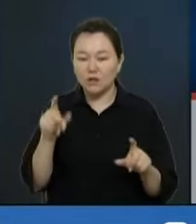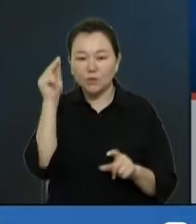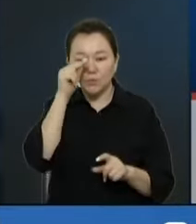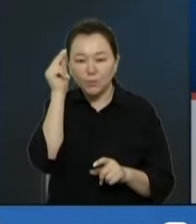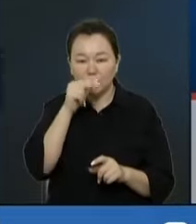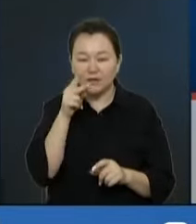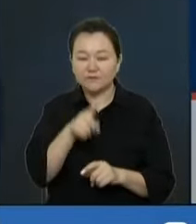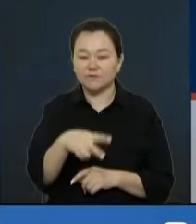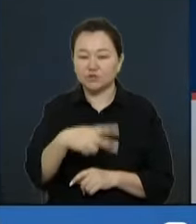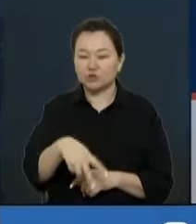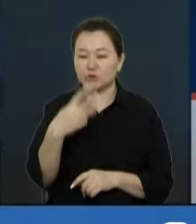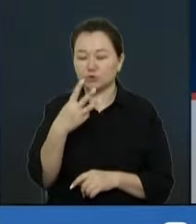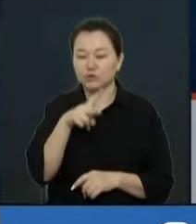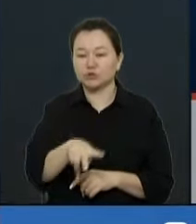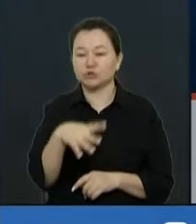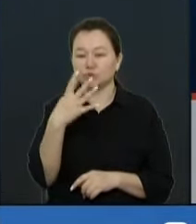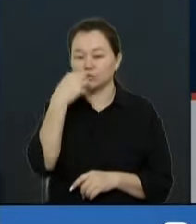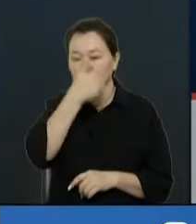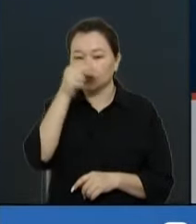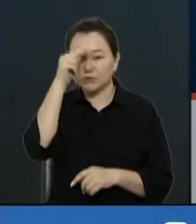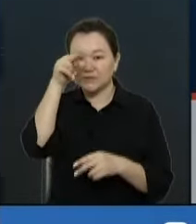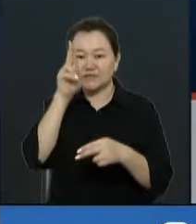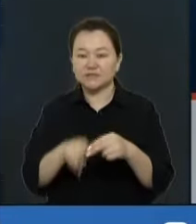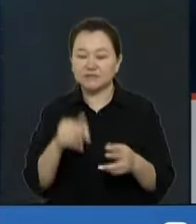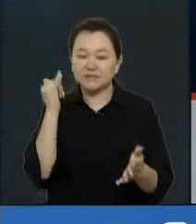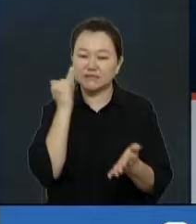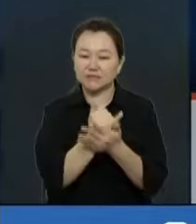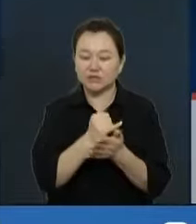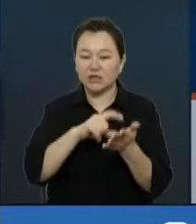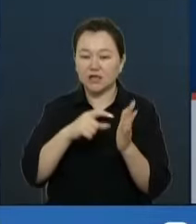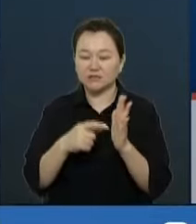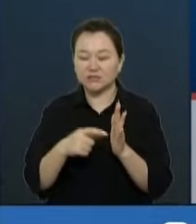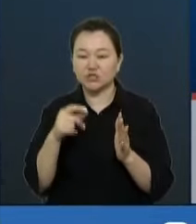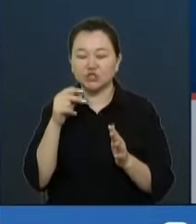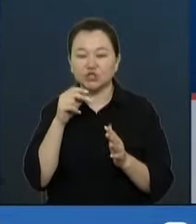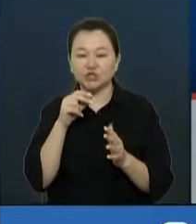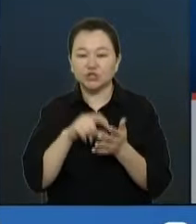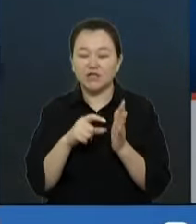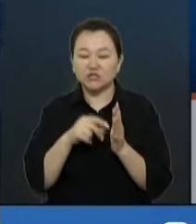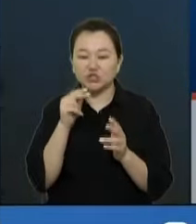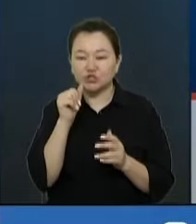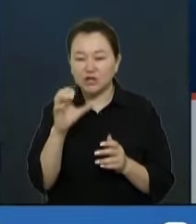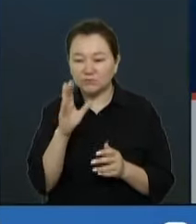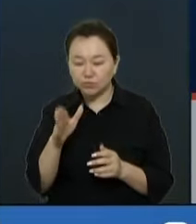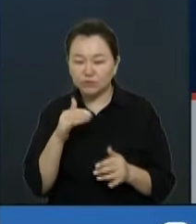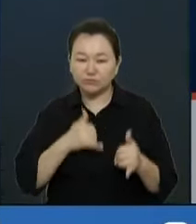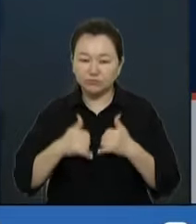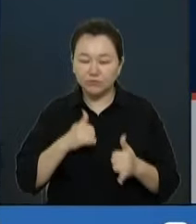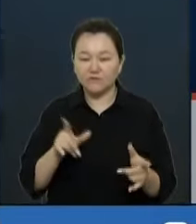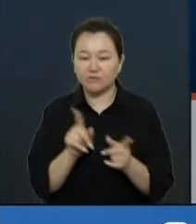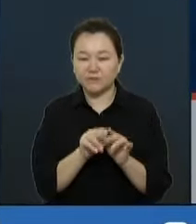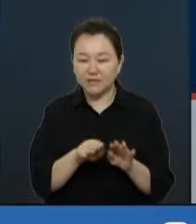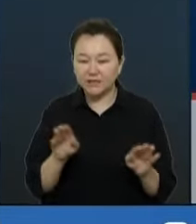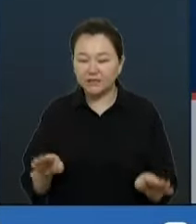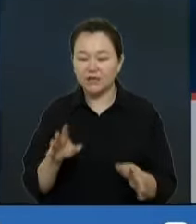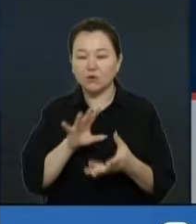сабақта 2023-2024 оқу жылының аяқталуына арналған сынып сағат ұйымдастырылады. Онда сынып жетекшілері оқушылармен бірге өткен оқу